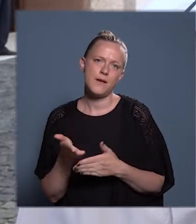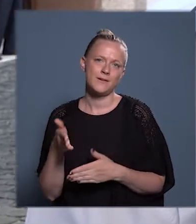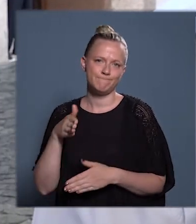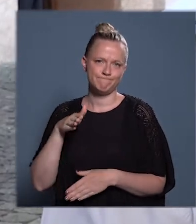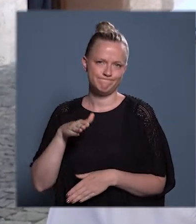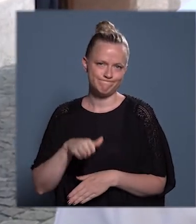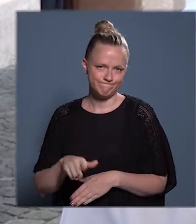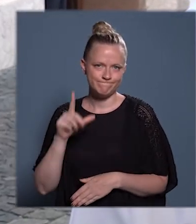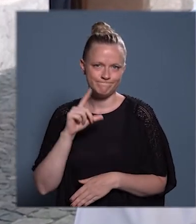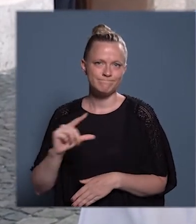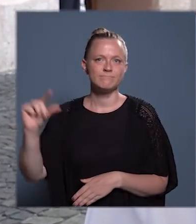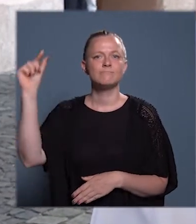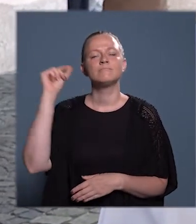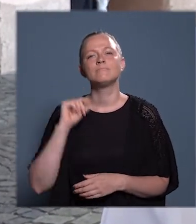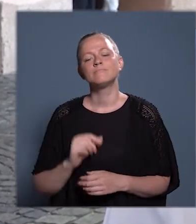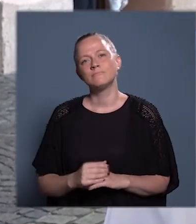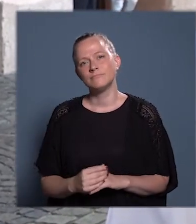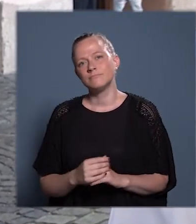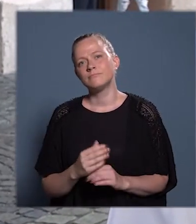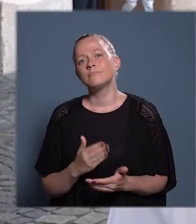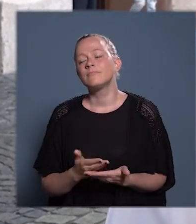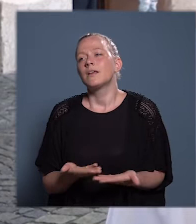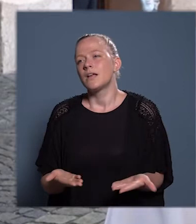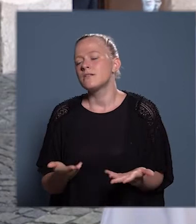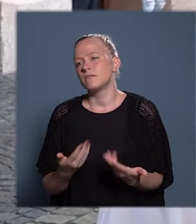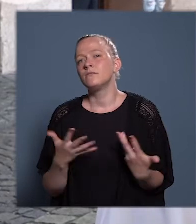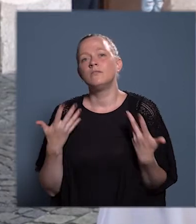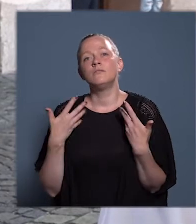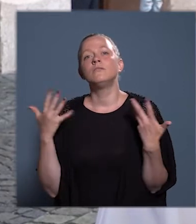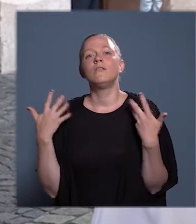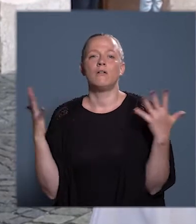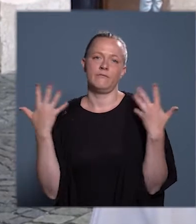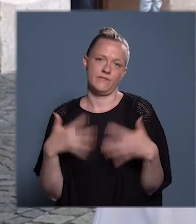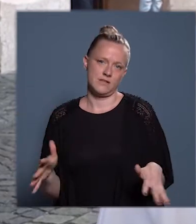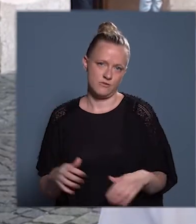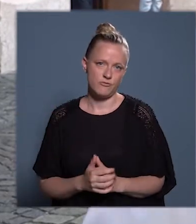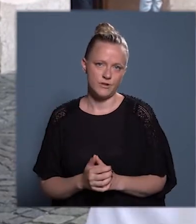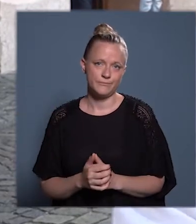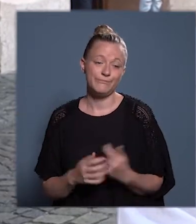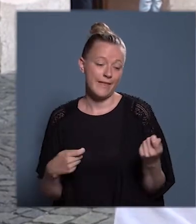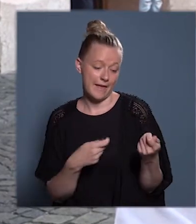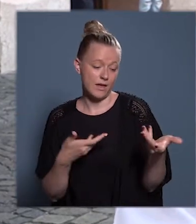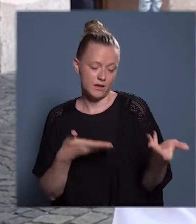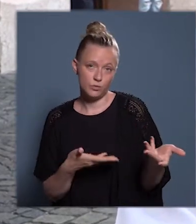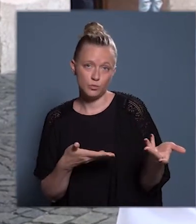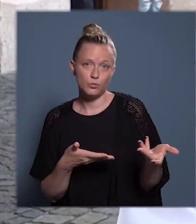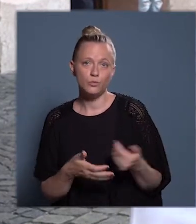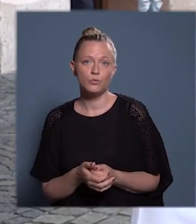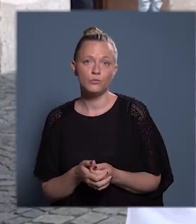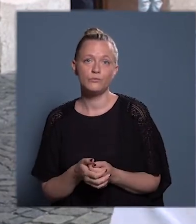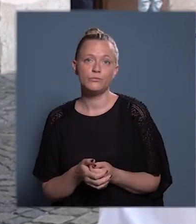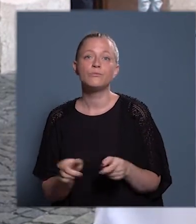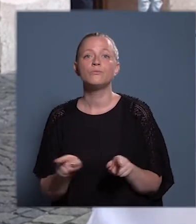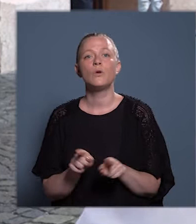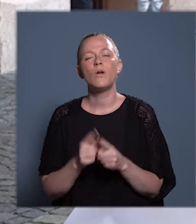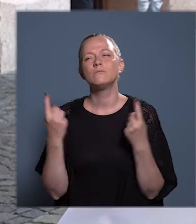közöttünk, ami egy nagy veszteség, és a hegedűje, meg azok a